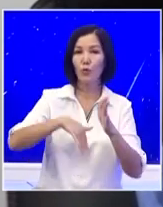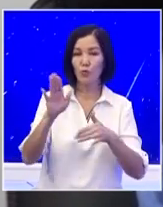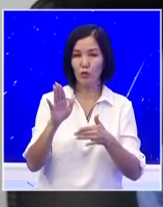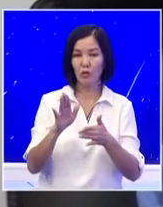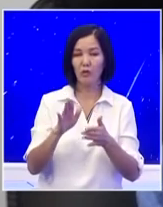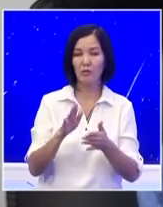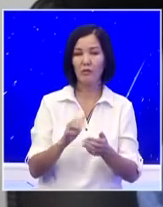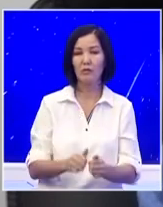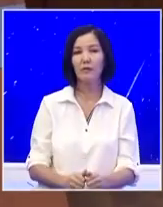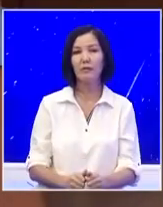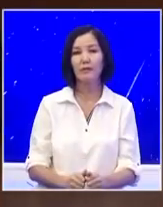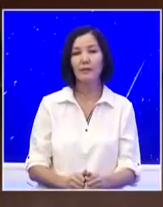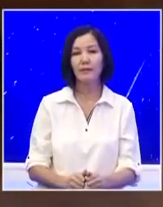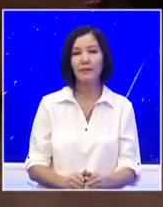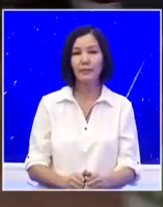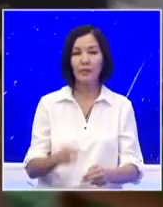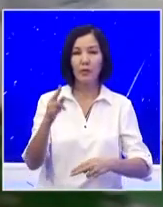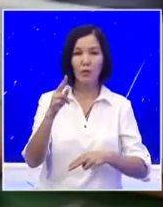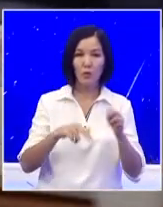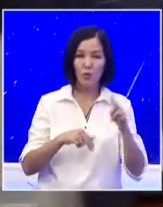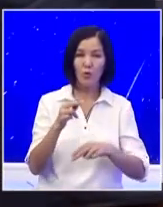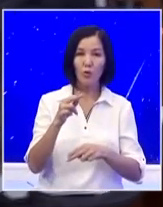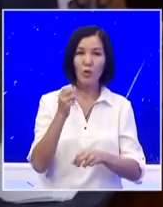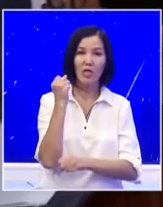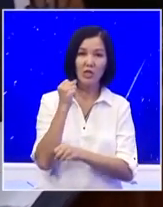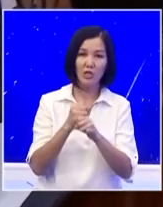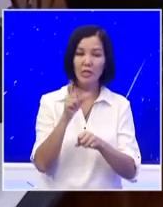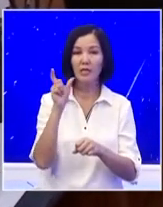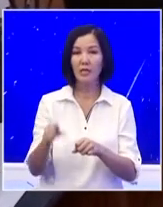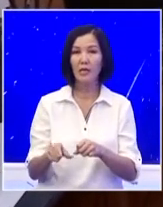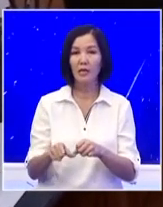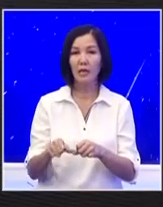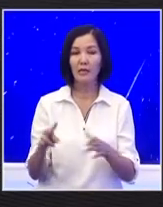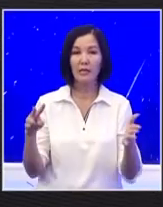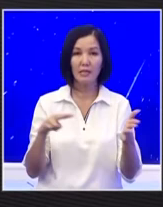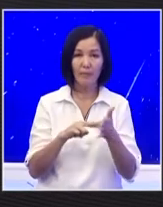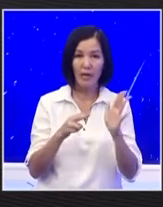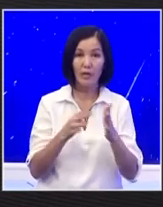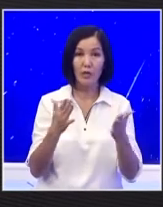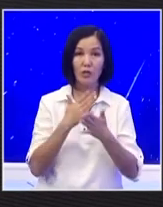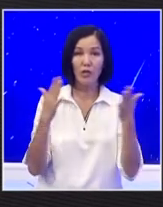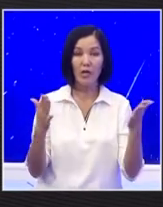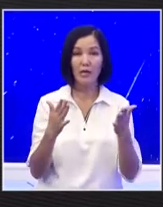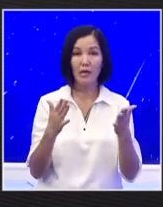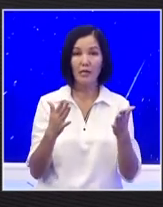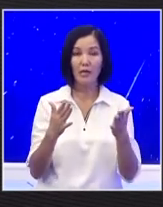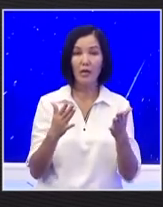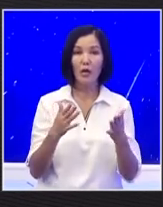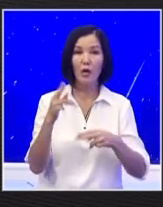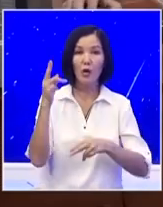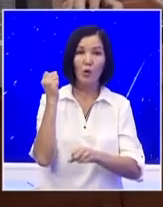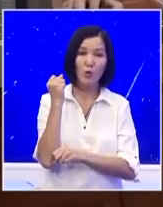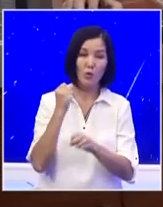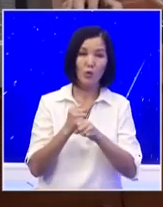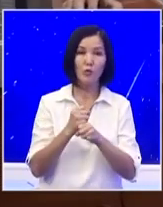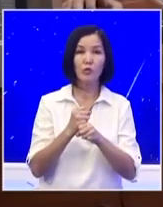барлық қарастырылғаны жерде. Құрыш білекті құрылышшының мақсат айқын, пайда ойламай, ар ойлау керектігін айтады. Артынан ерген құрылышшы